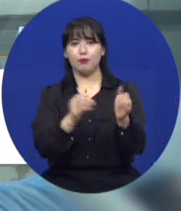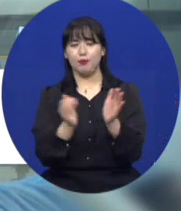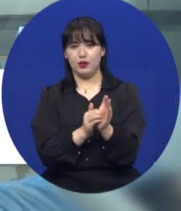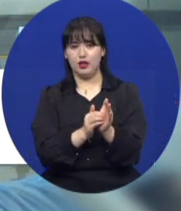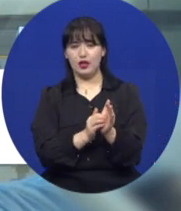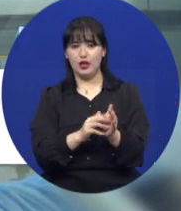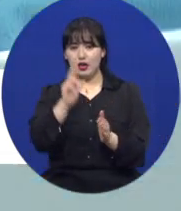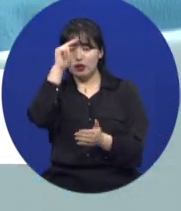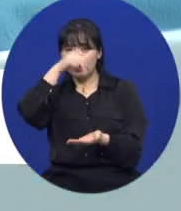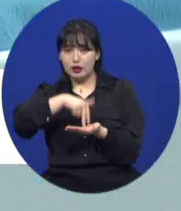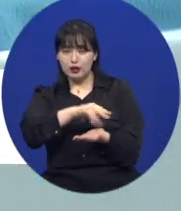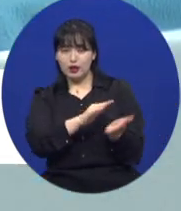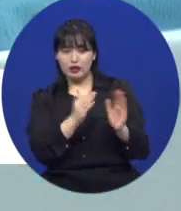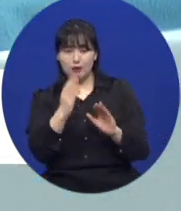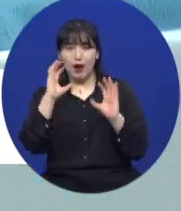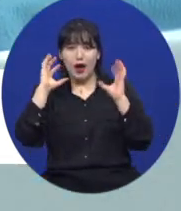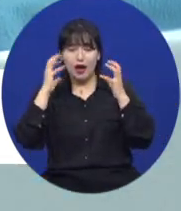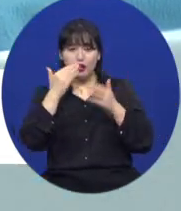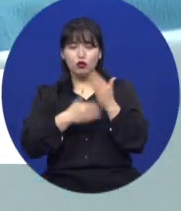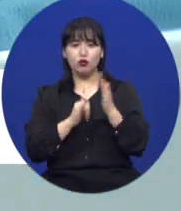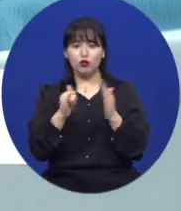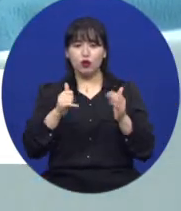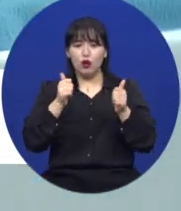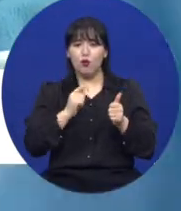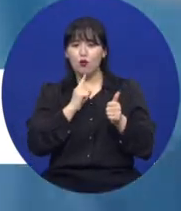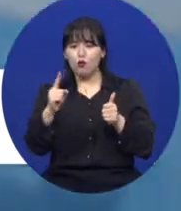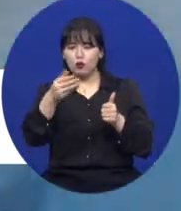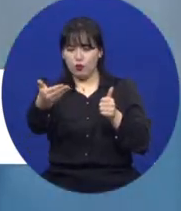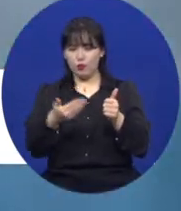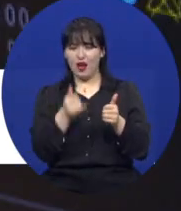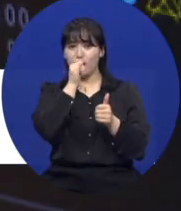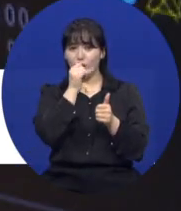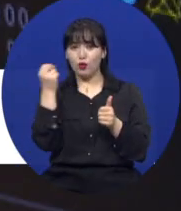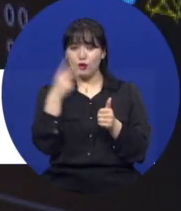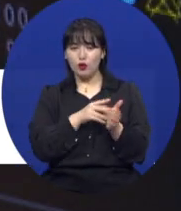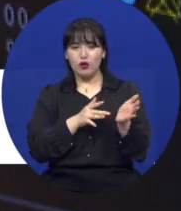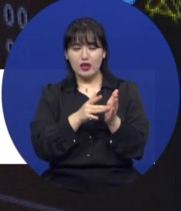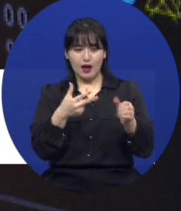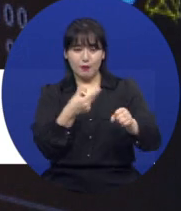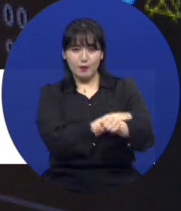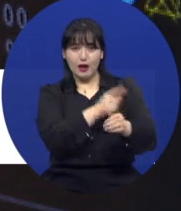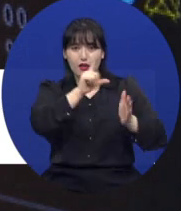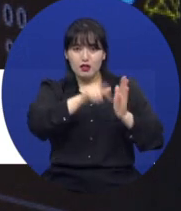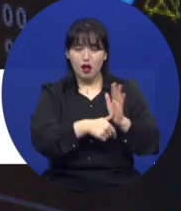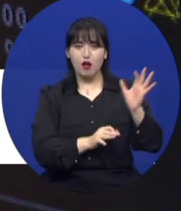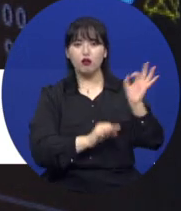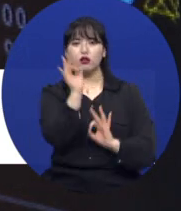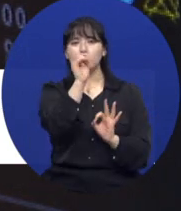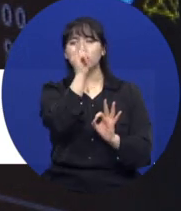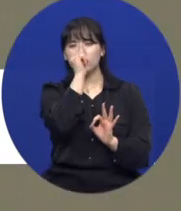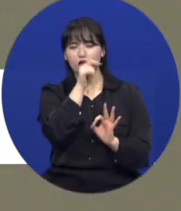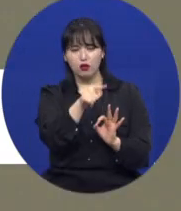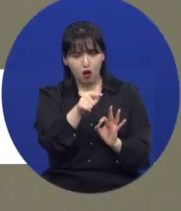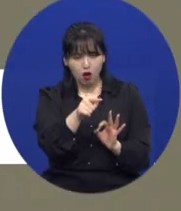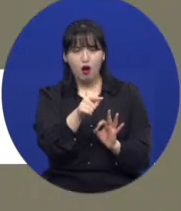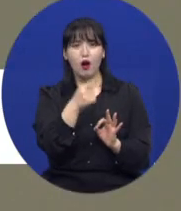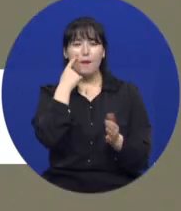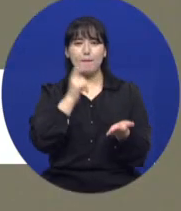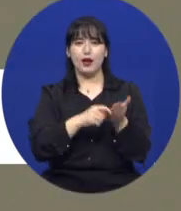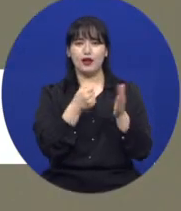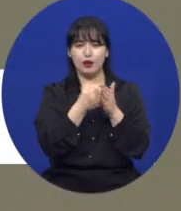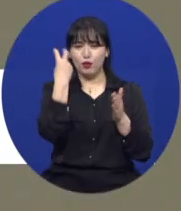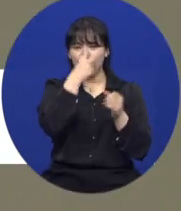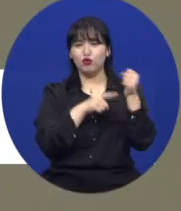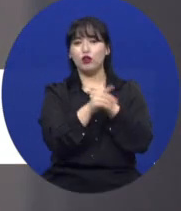경찰은 숨진 아기의 유족들이 고소장을 제출했고 약물 투약 과정에서 오류가 있었다는 사실을 인지 애 수사를 벌이고